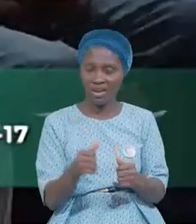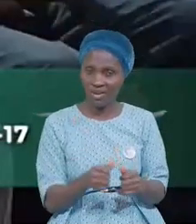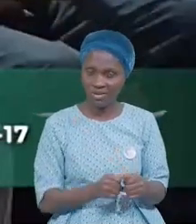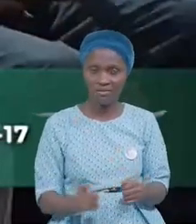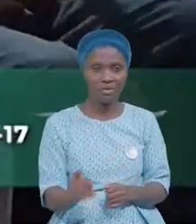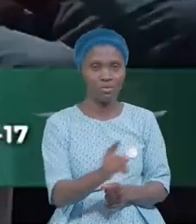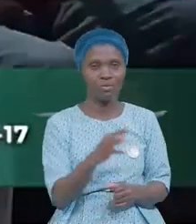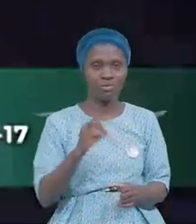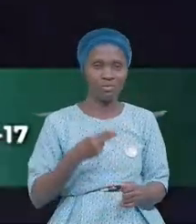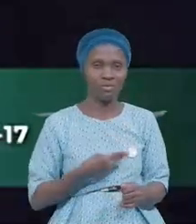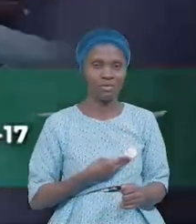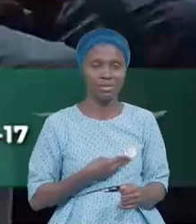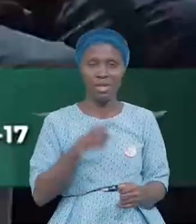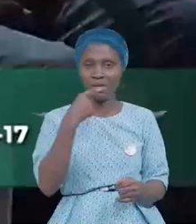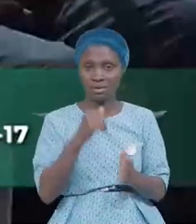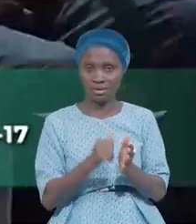chacun de nous,